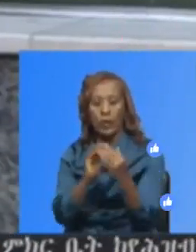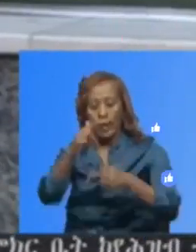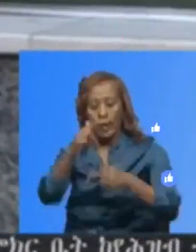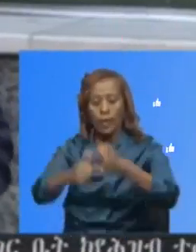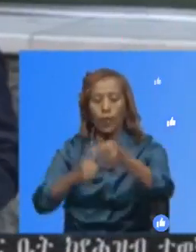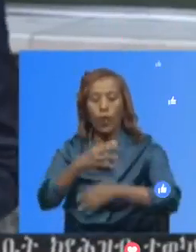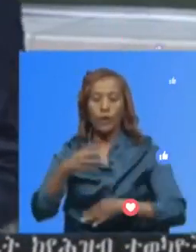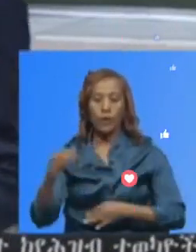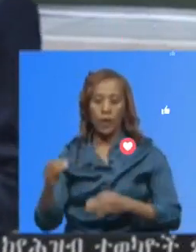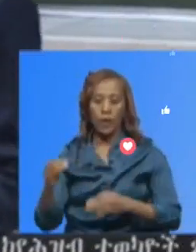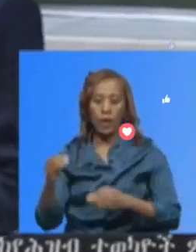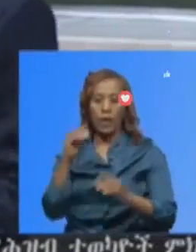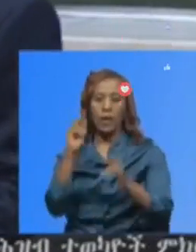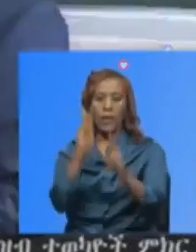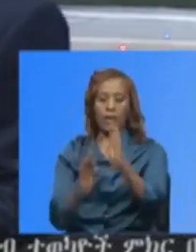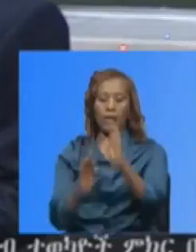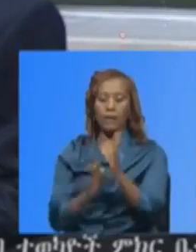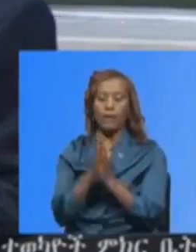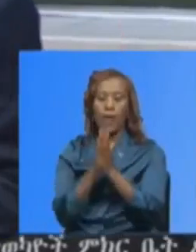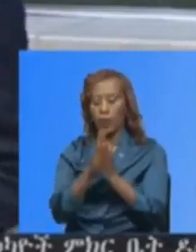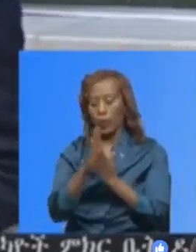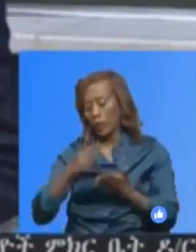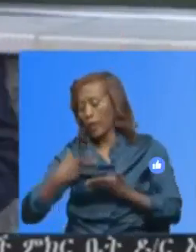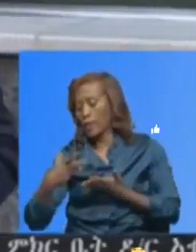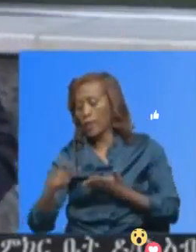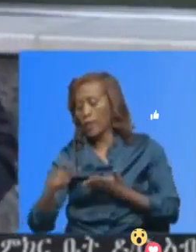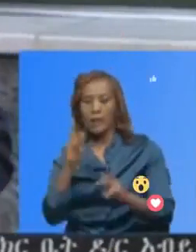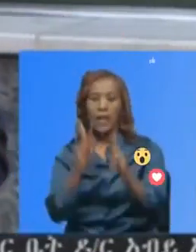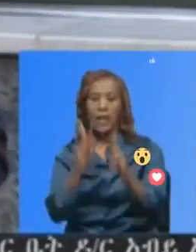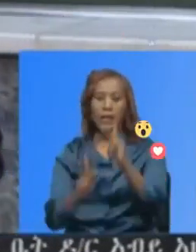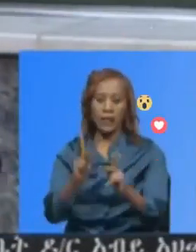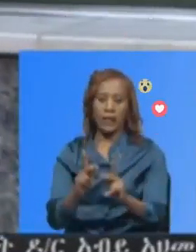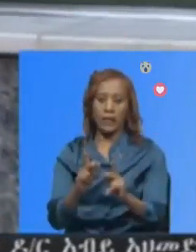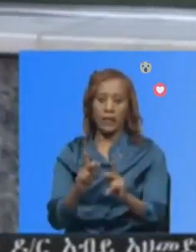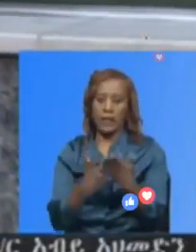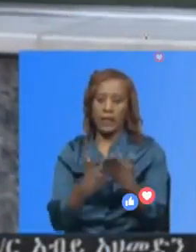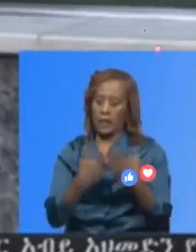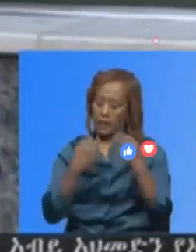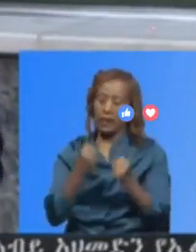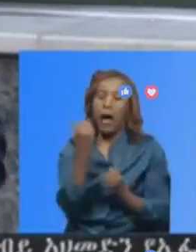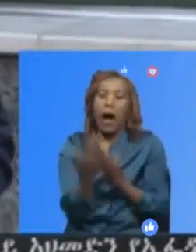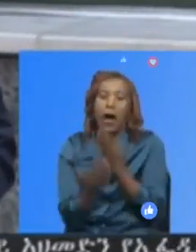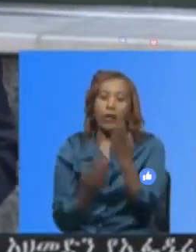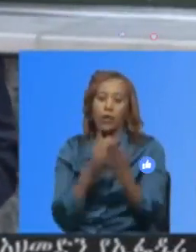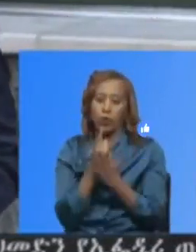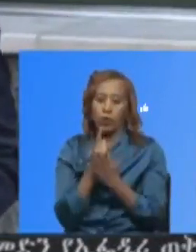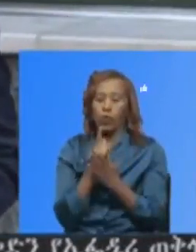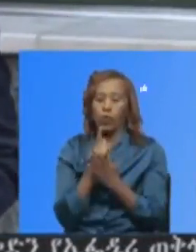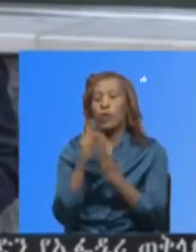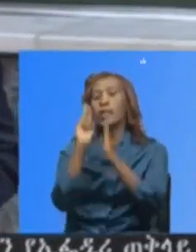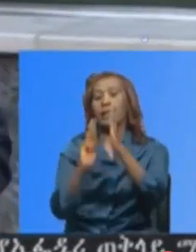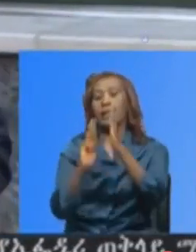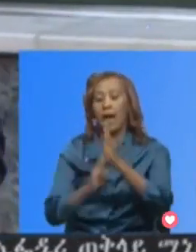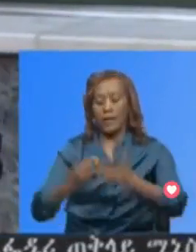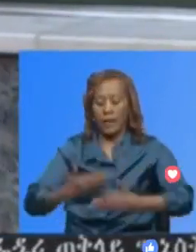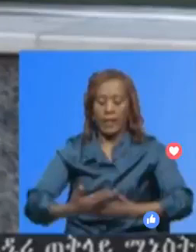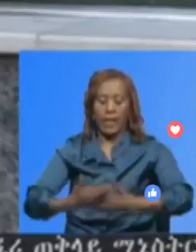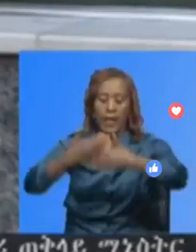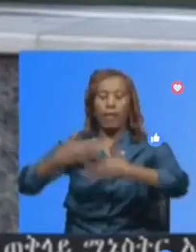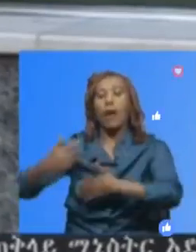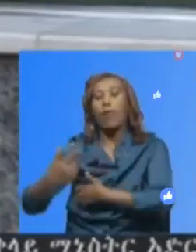የሚጓዝና በህዝብ ፍላጎት የሚገዛ ህዝብን አለቃው አድርጎ የሚያገለግል ስርዓት እየገነባን